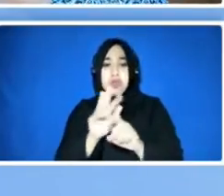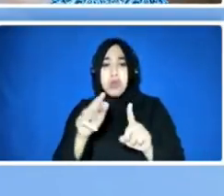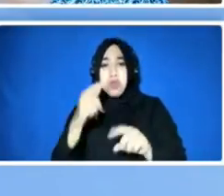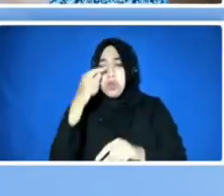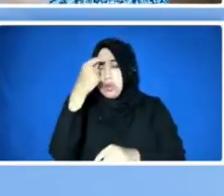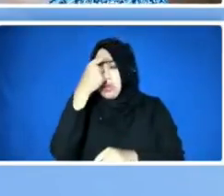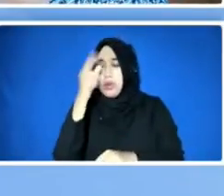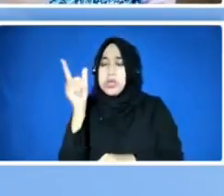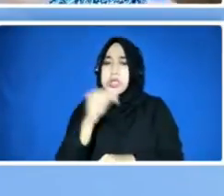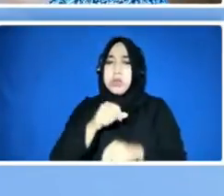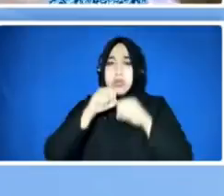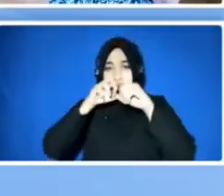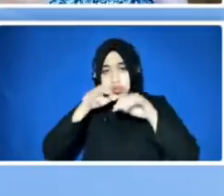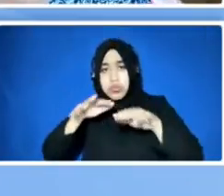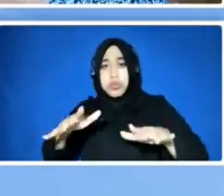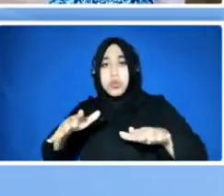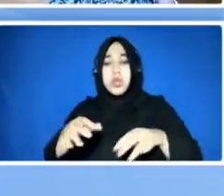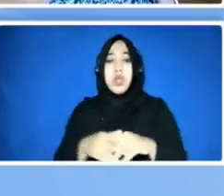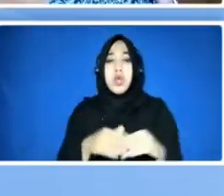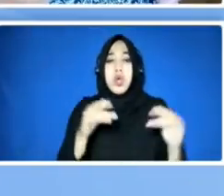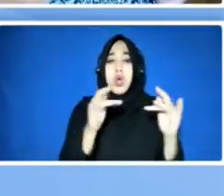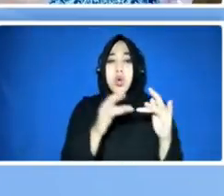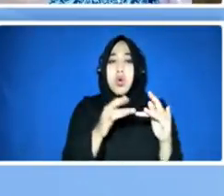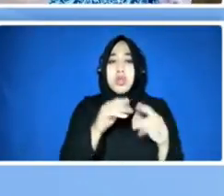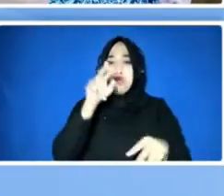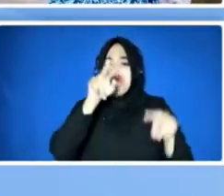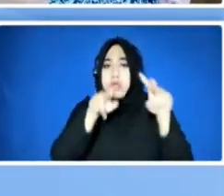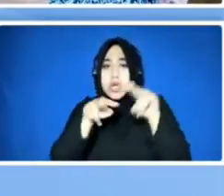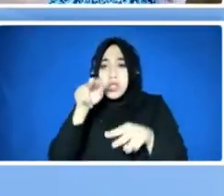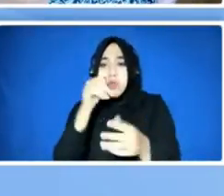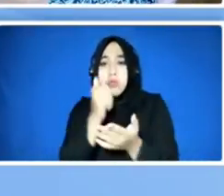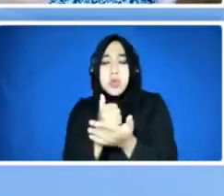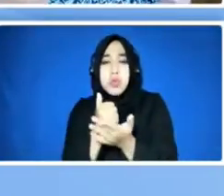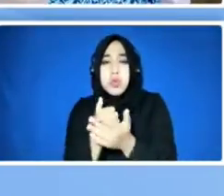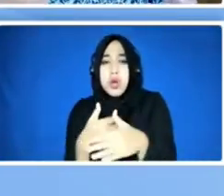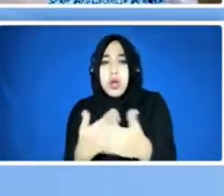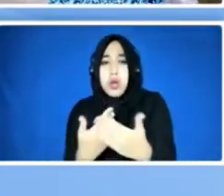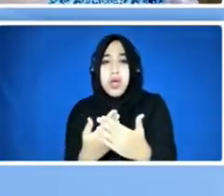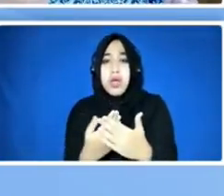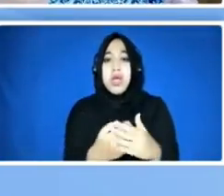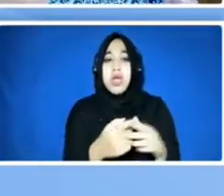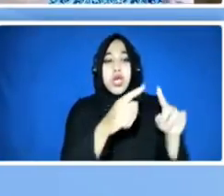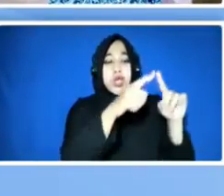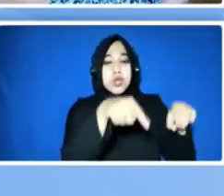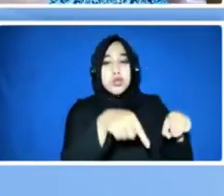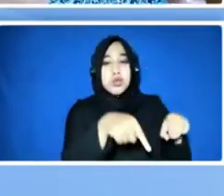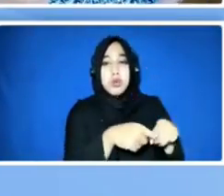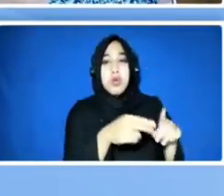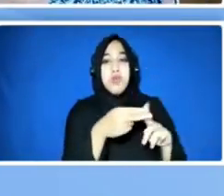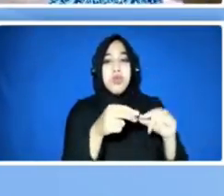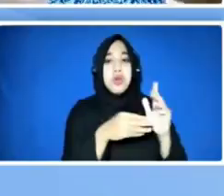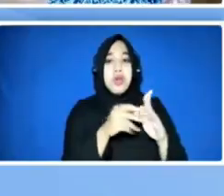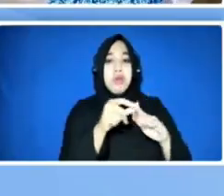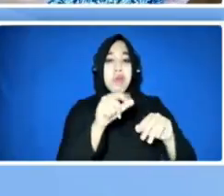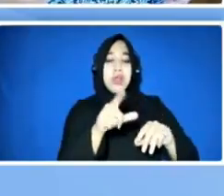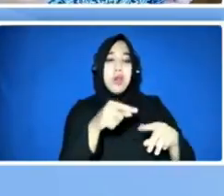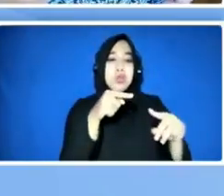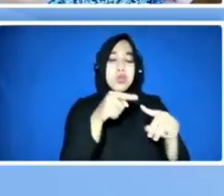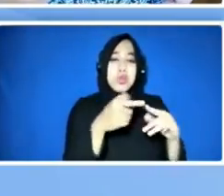cepat. Dan karena itu contact tracing adalah salah satu instrumen yang sangat fundamental untuk